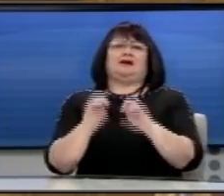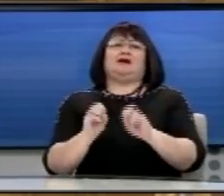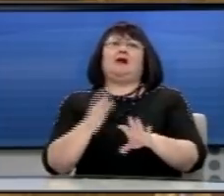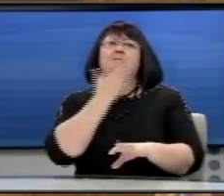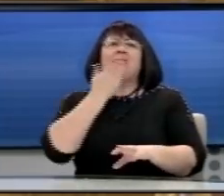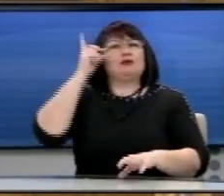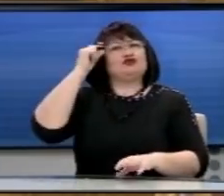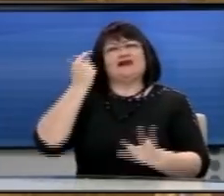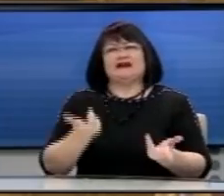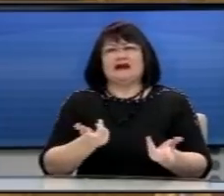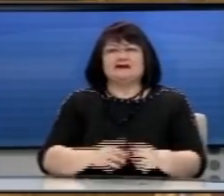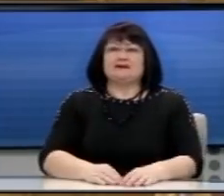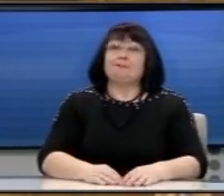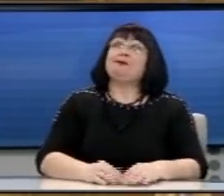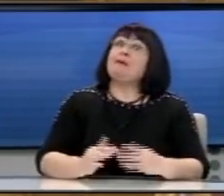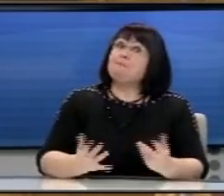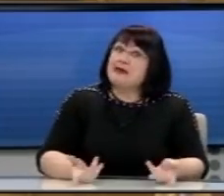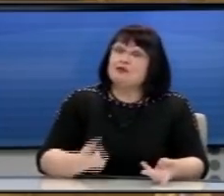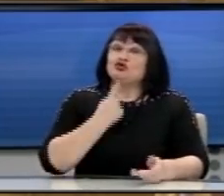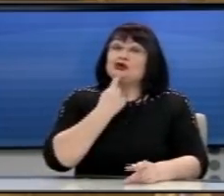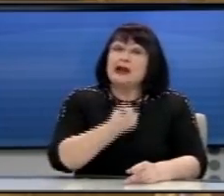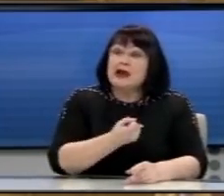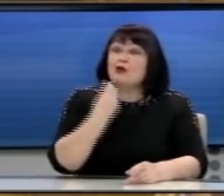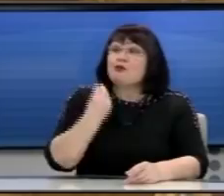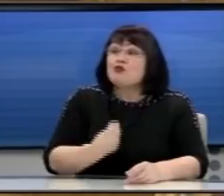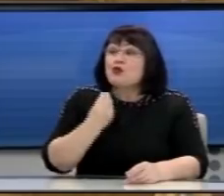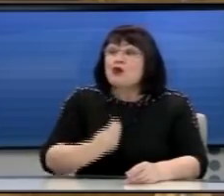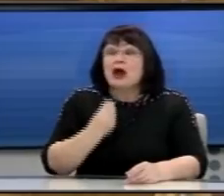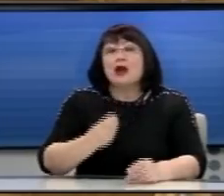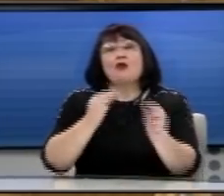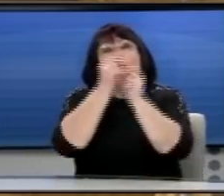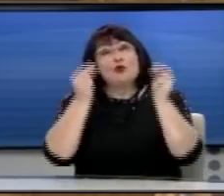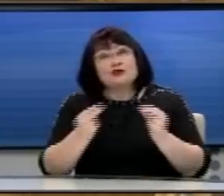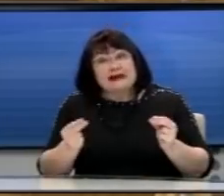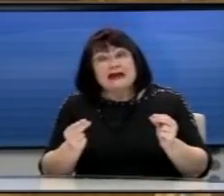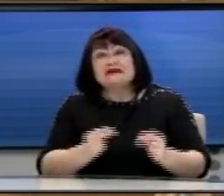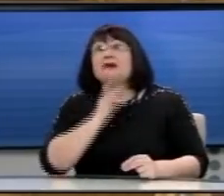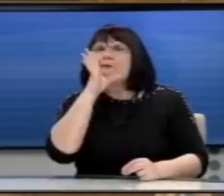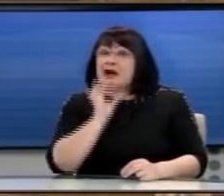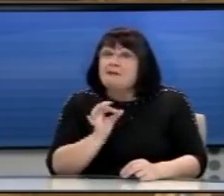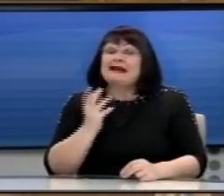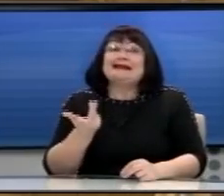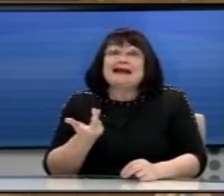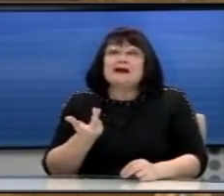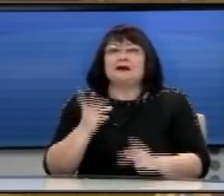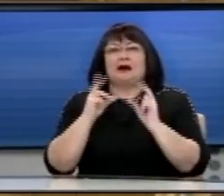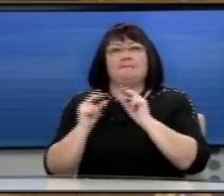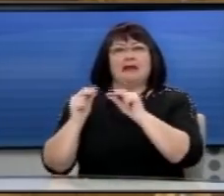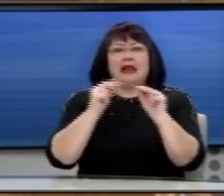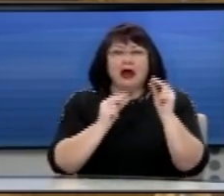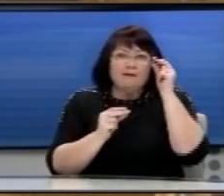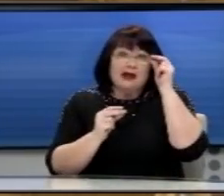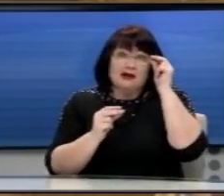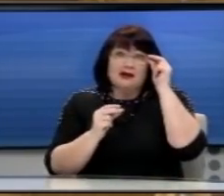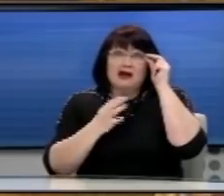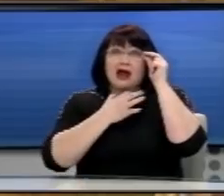διδασκαλία. Μήπως, λέμε, θα ήταν πιο παραγωγικό ουσιαστικό να συζητάμε για την